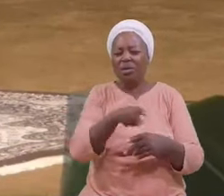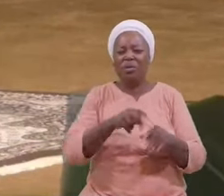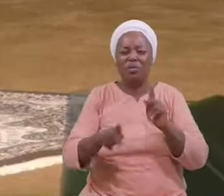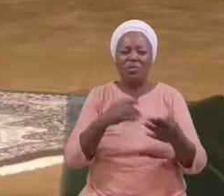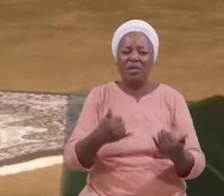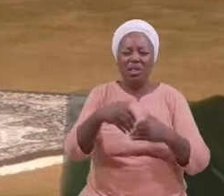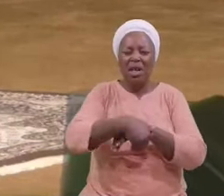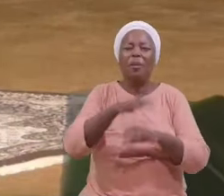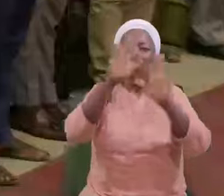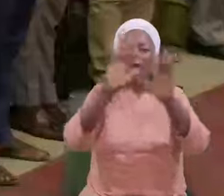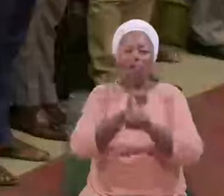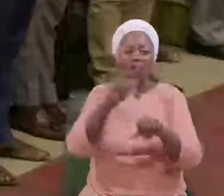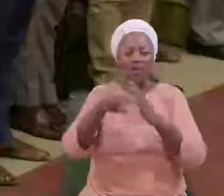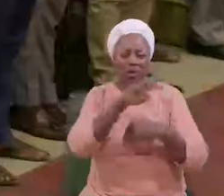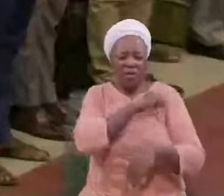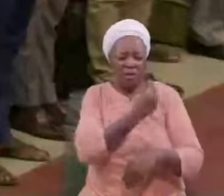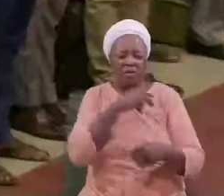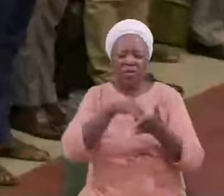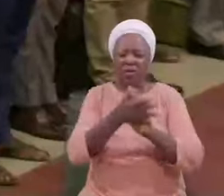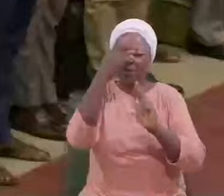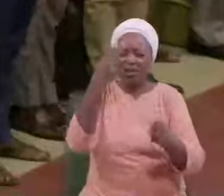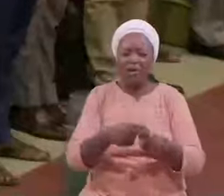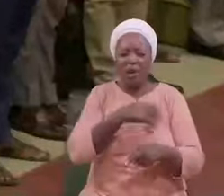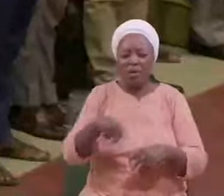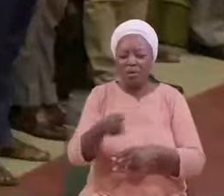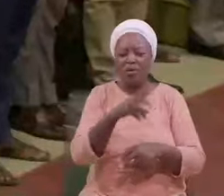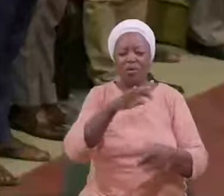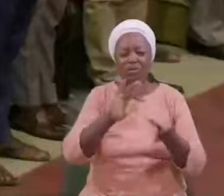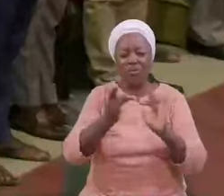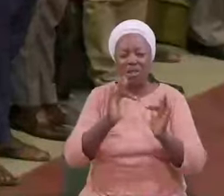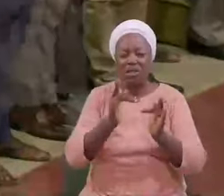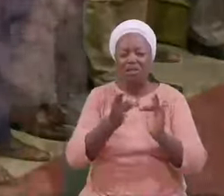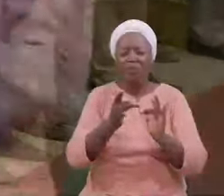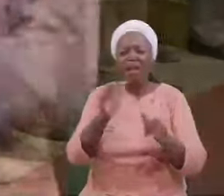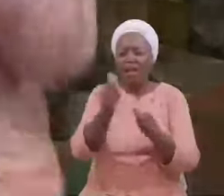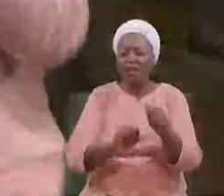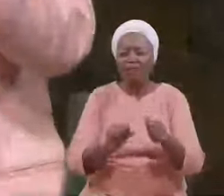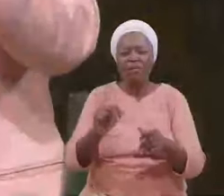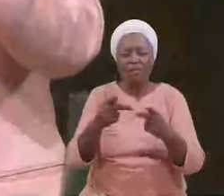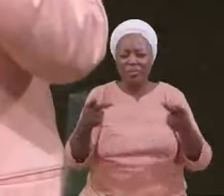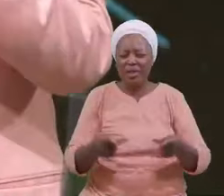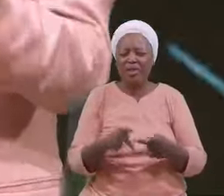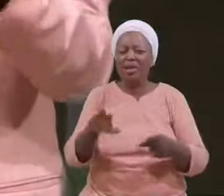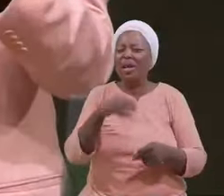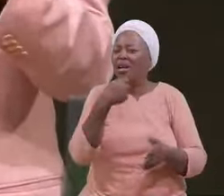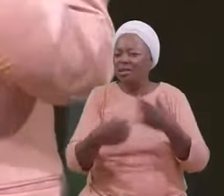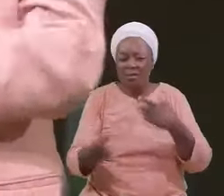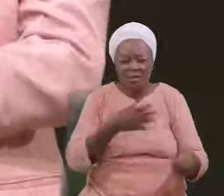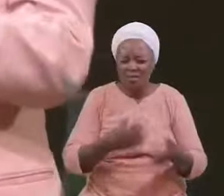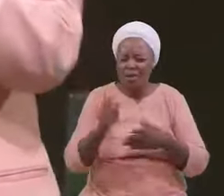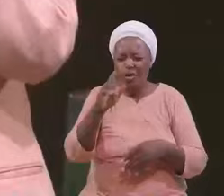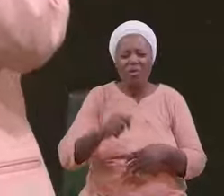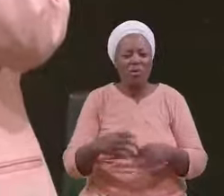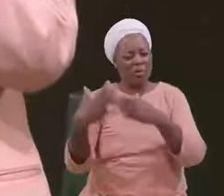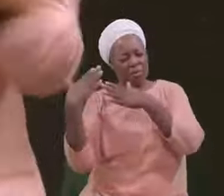dès qu'il y a des miracles à l'hôpital, ceux qui sont en ligne, quel que soit votre fardeau, quelles que soient